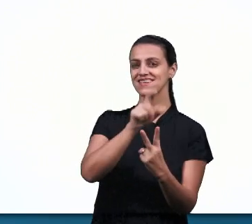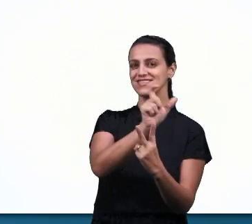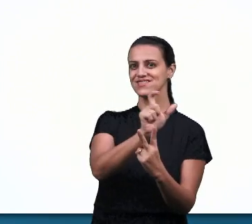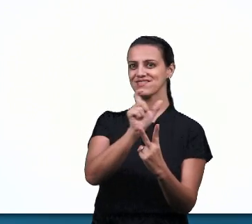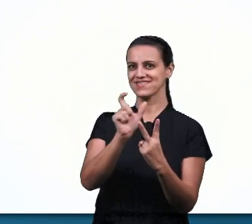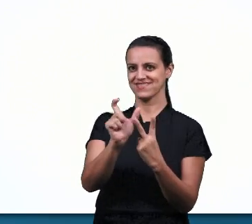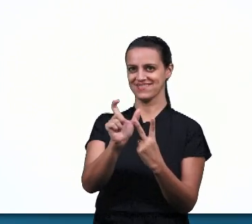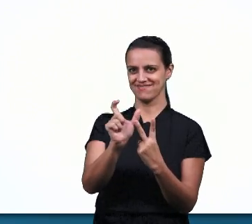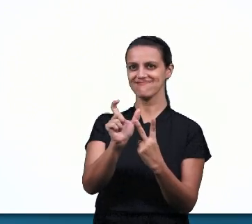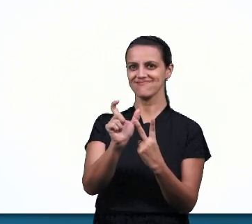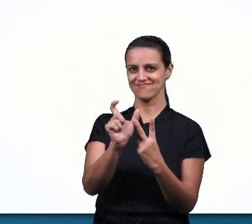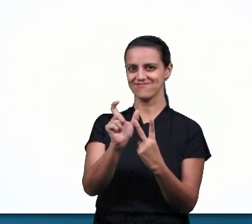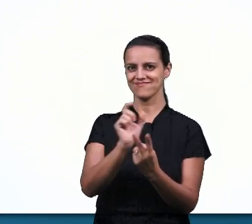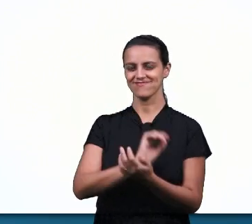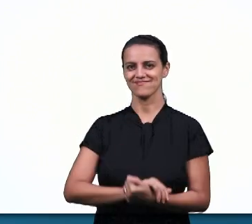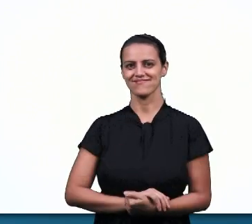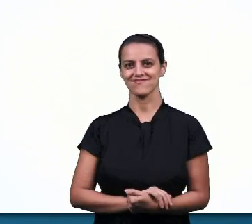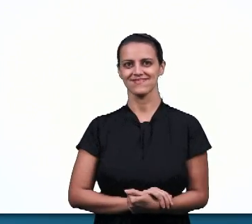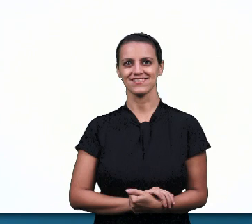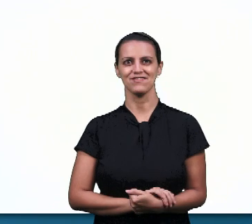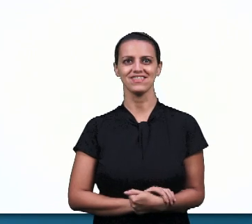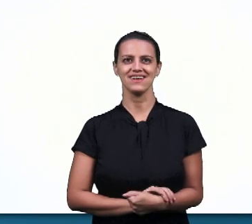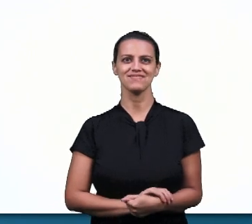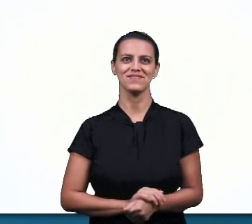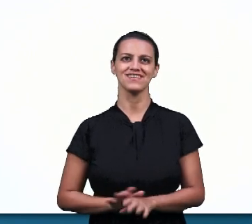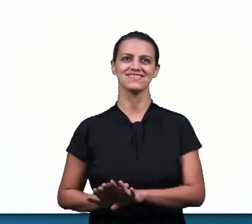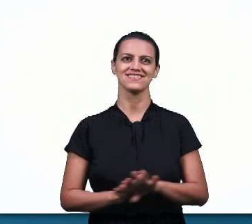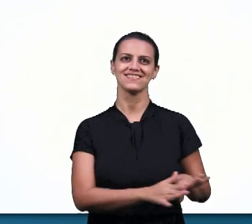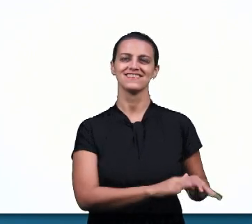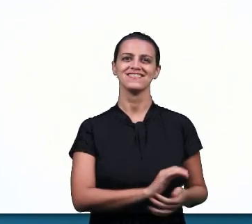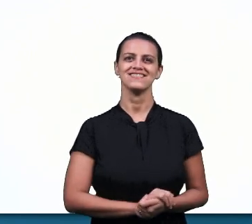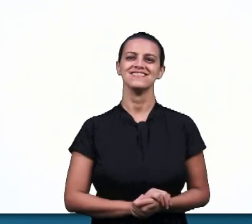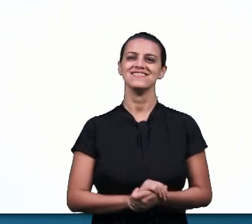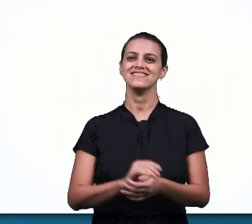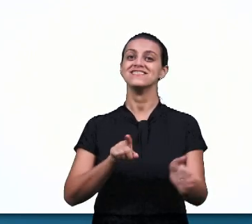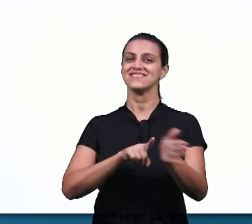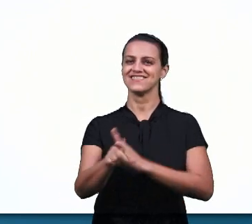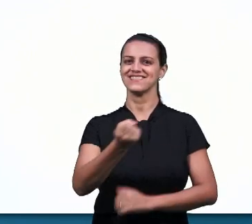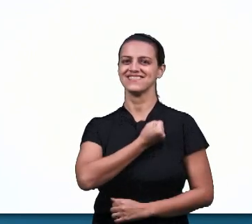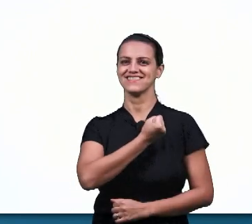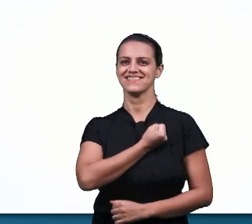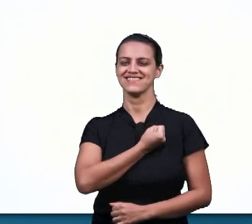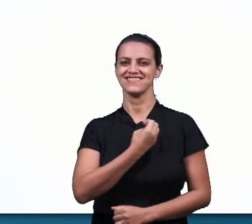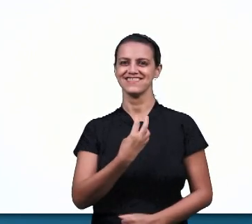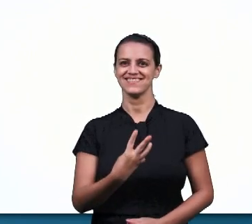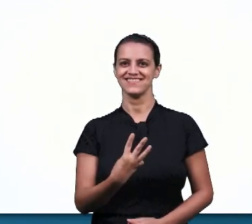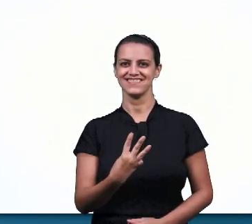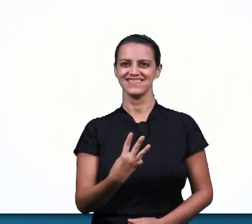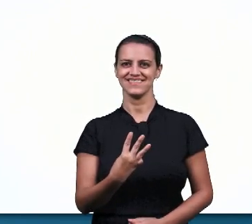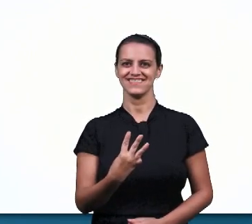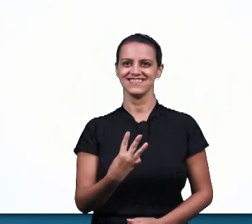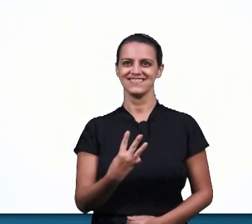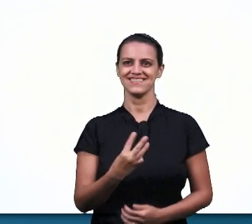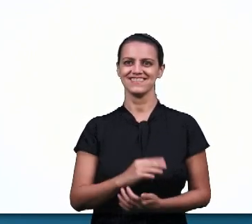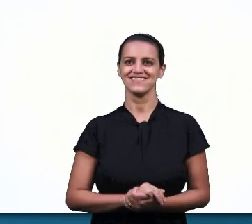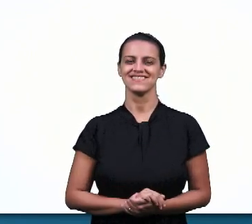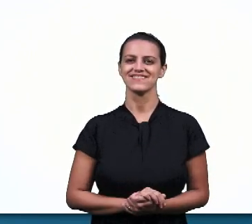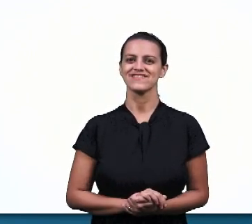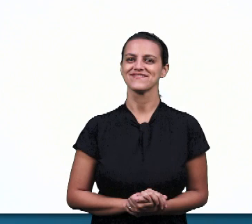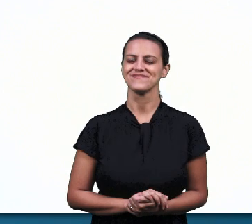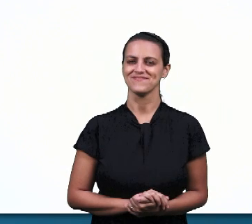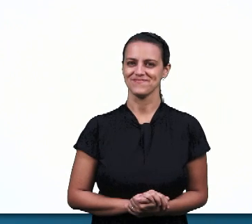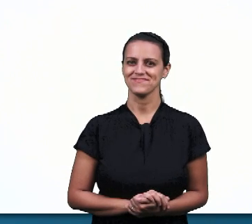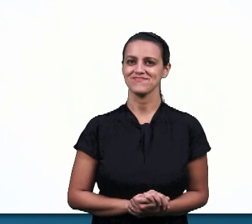deuxième activité, la question 2. Maintenant, passons à la troisième activité, la question 3, qui dit « Dans nos